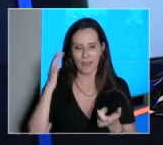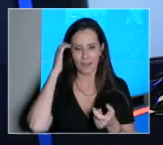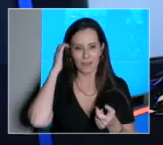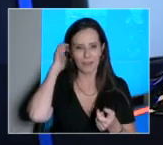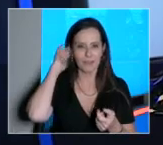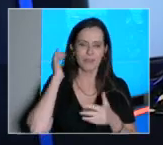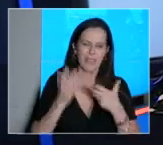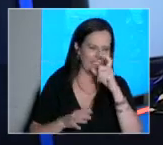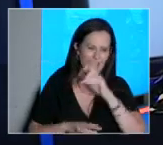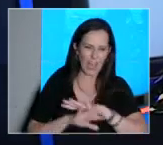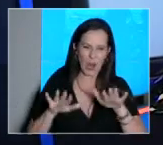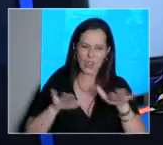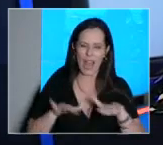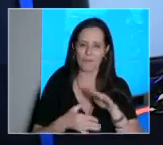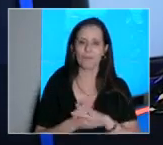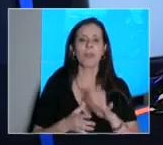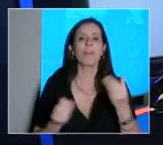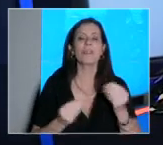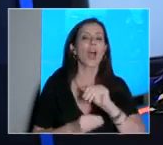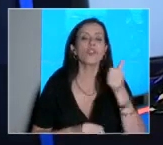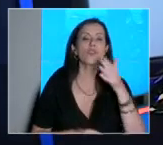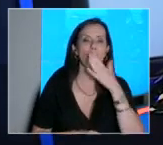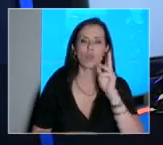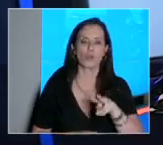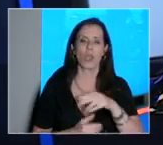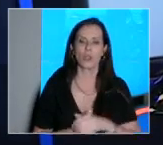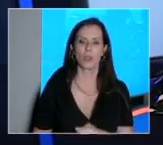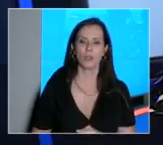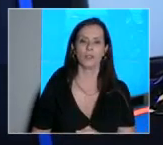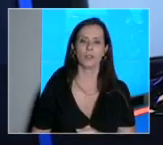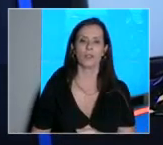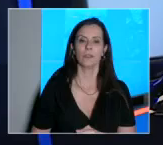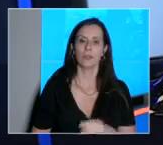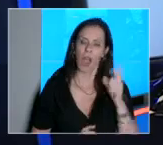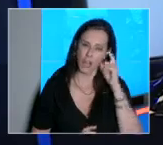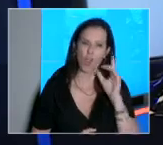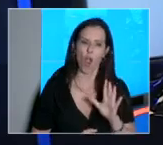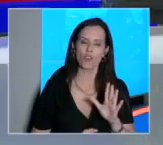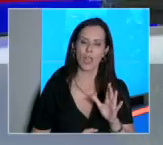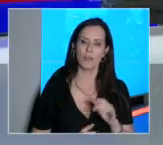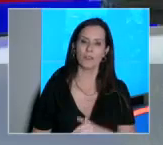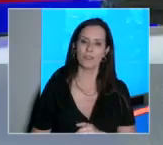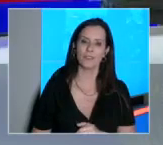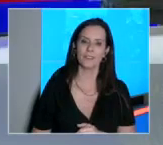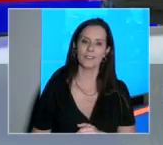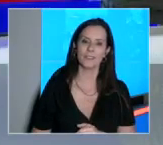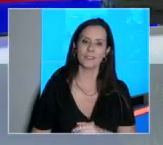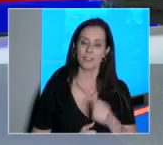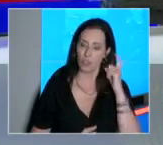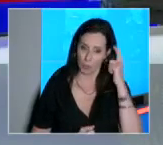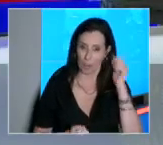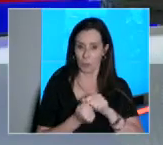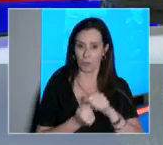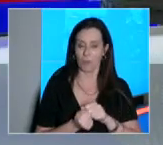חול וכל האיכס הזה. מה הדבר הראשון בירושלים? אני חושב, זה נשמע